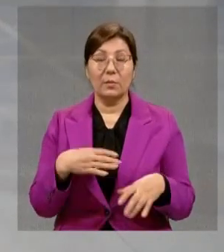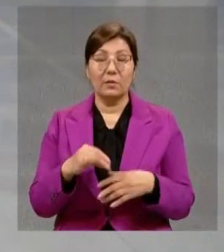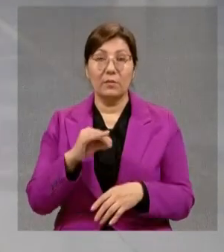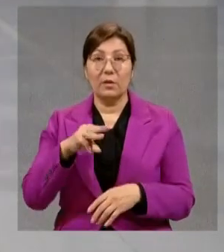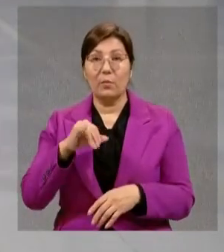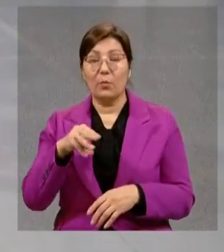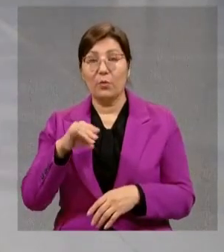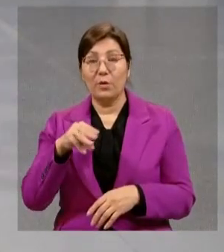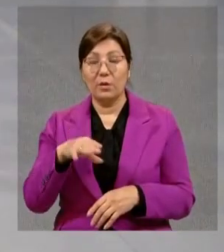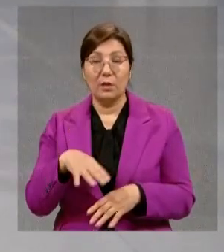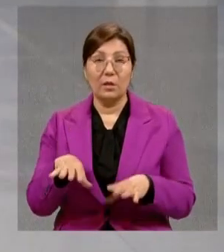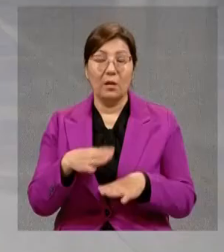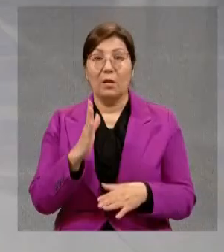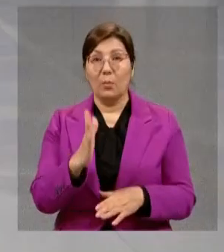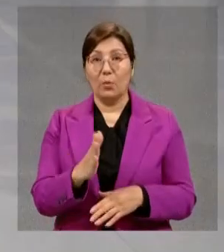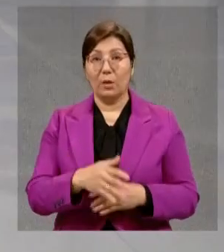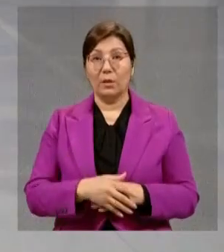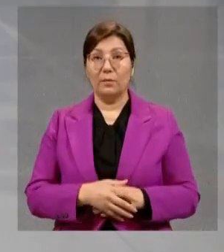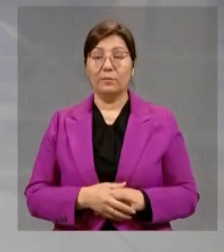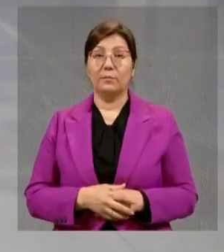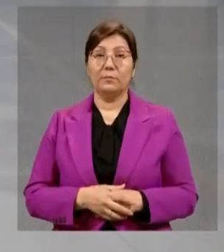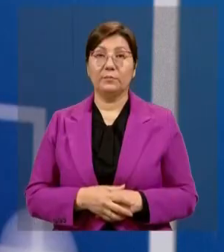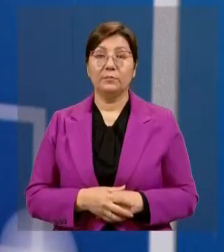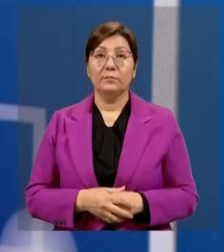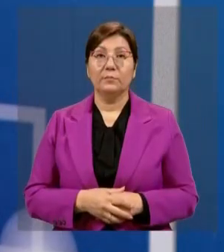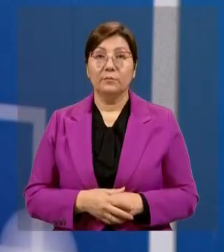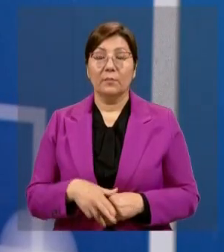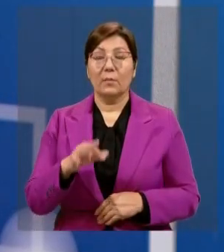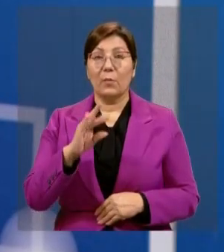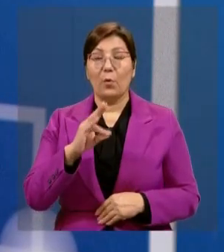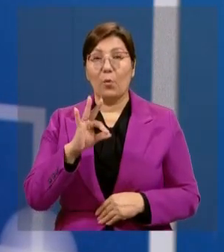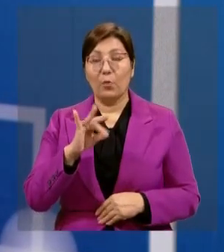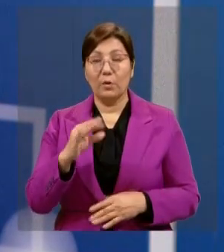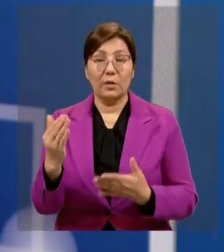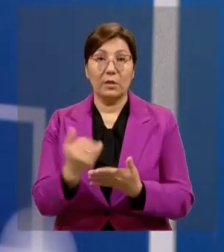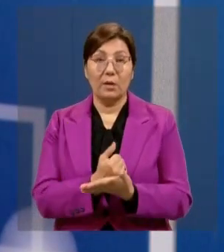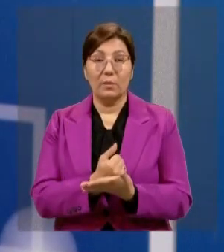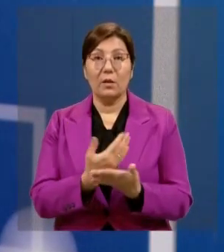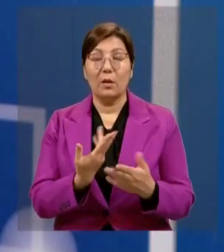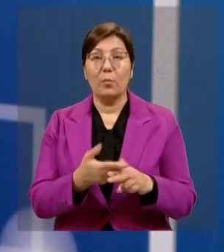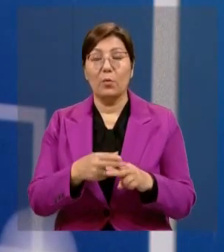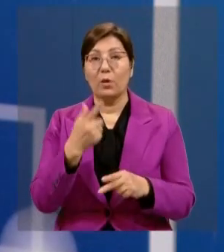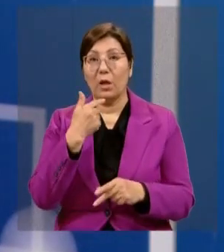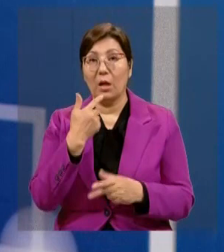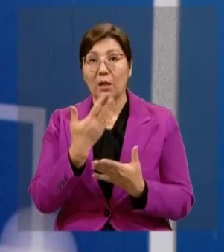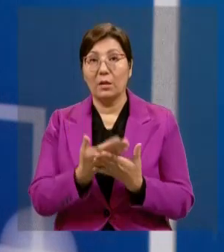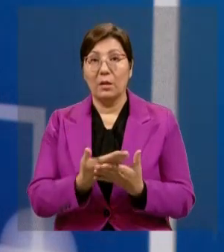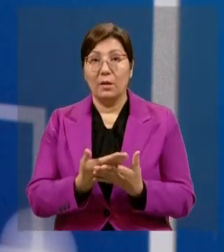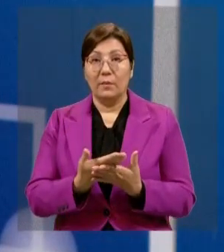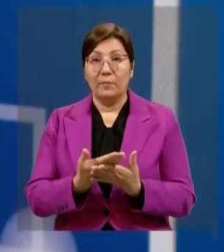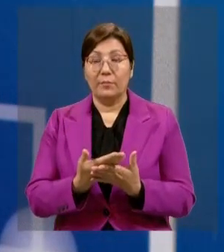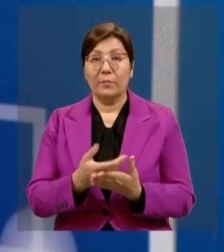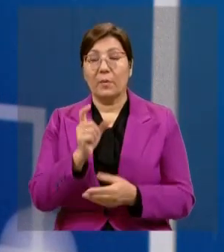түсуі және басқа да көрсеткіштері болады, симптоматикалары. Жақсы, донор табылды делік, бұл қан жасушалары